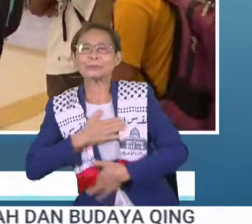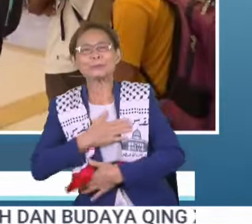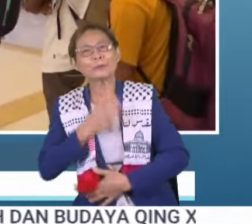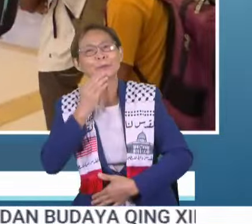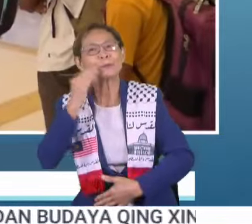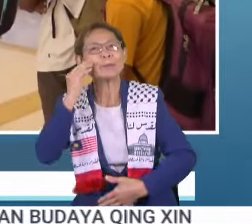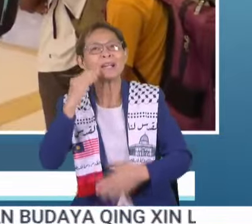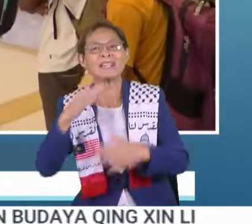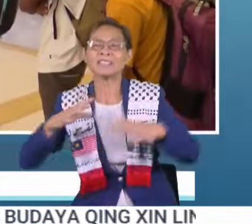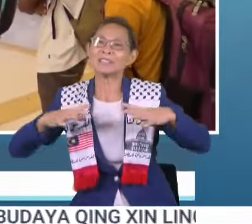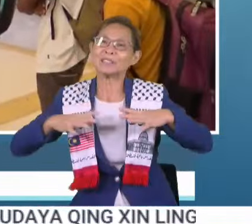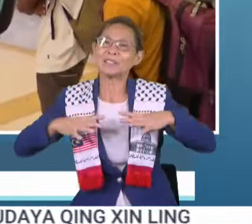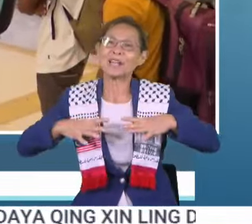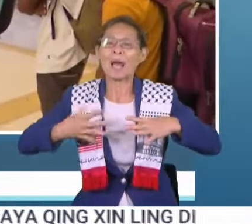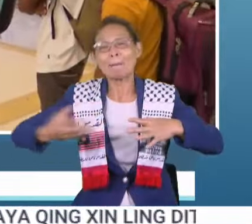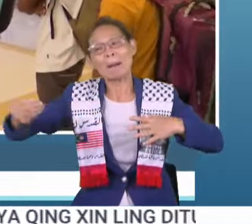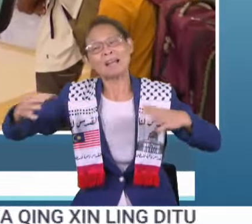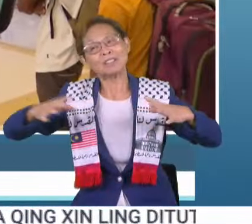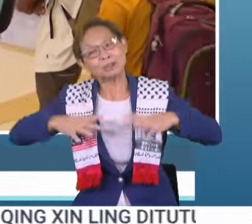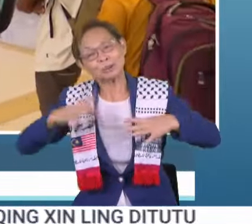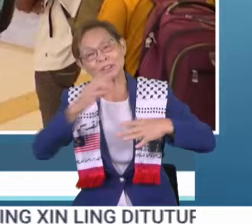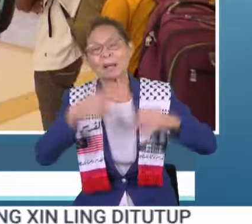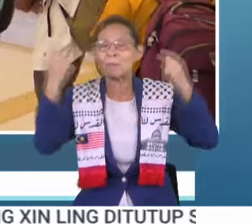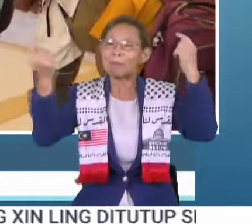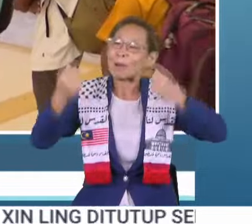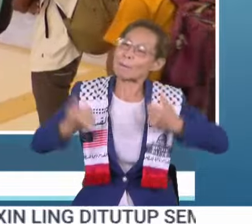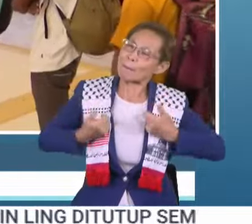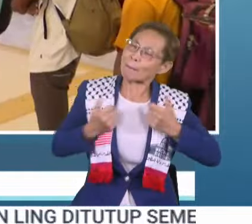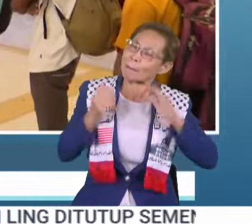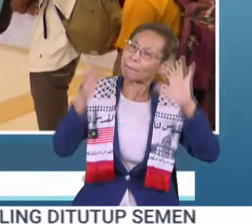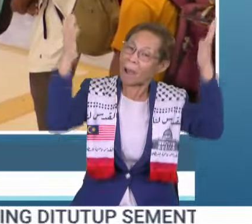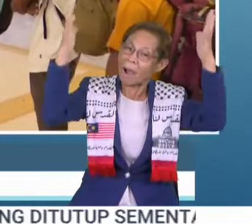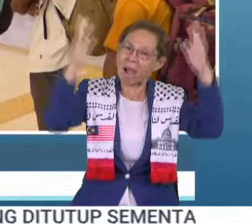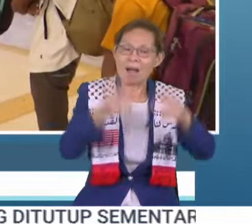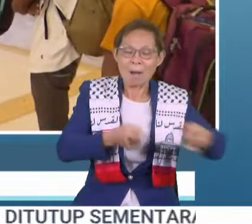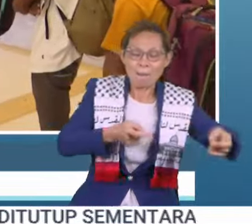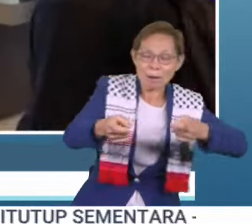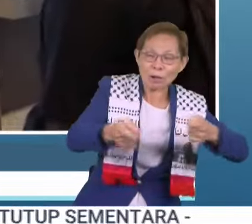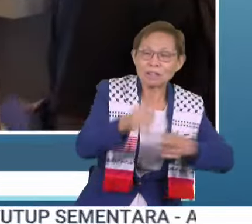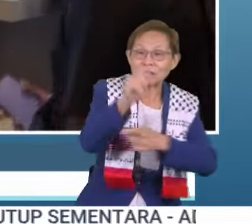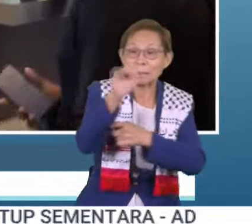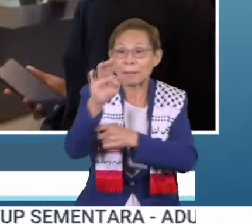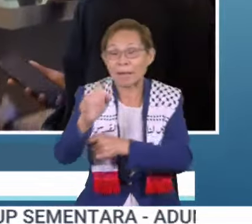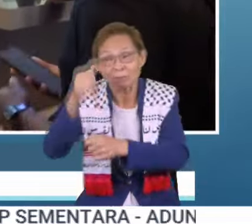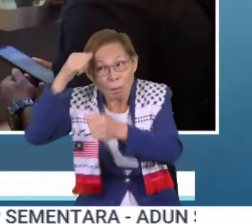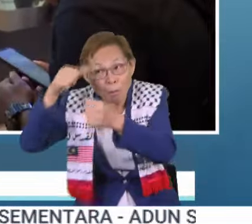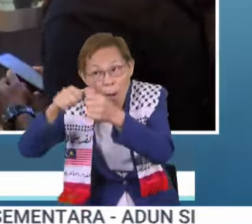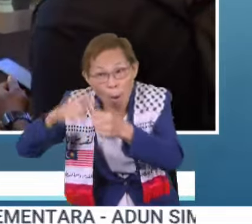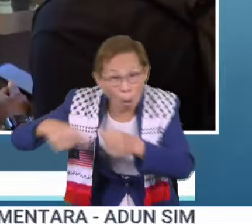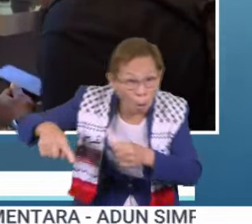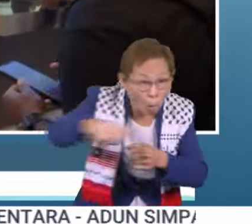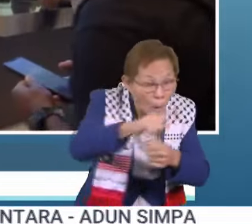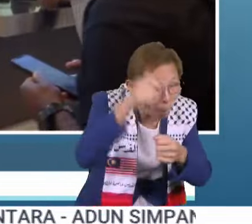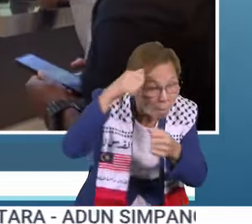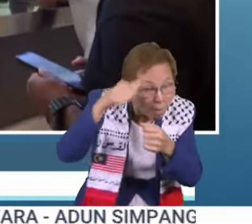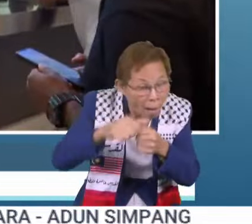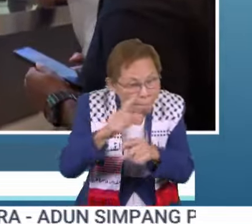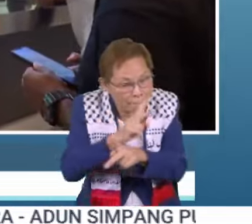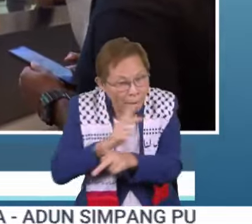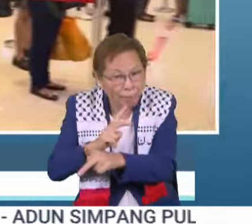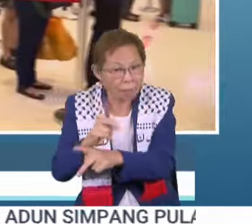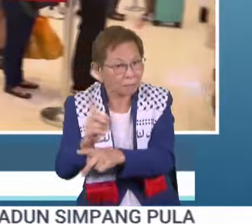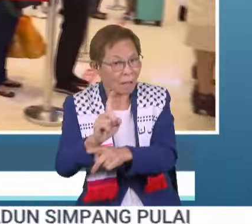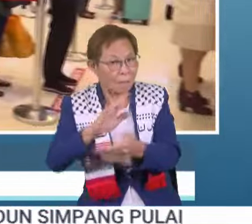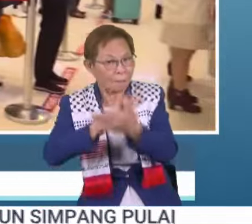pulang bercuti mahupun balik untuk perayaan ini, pengurusan TBS terus mengingatkan orang ramai agar berhati-hati